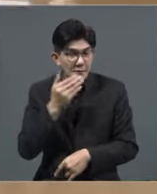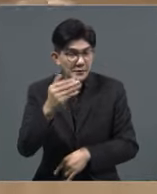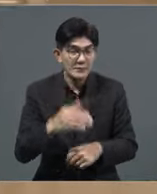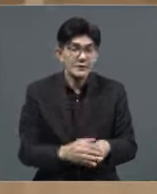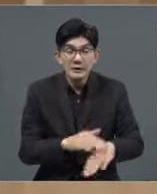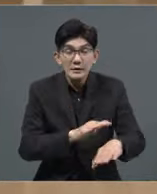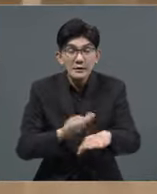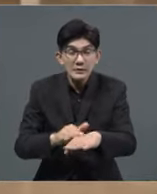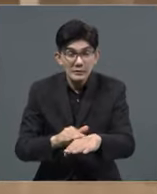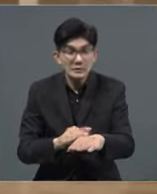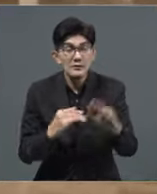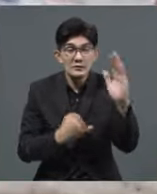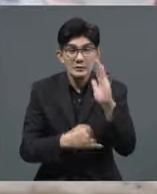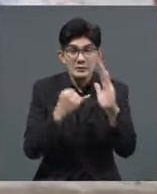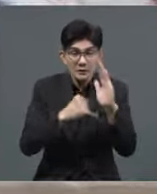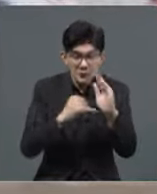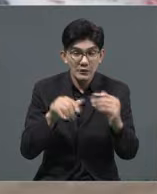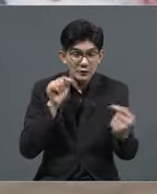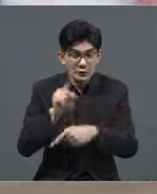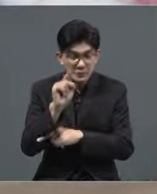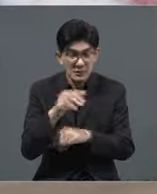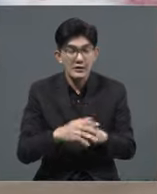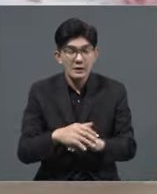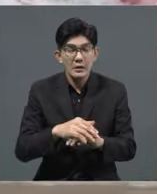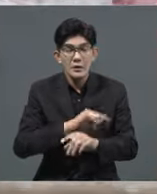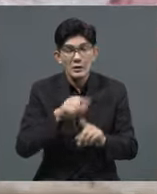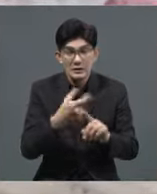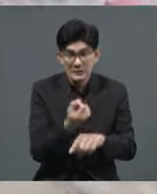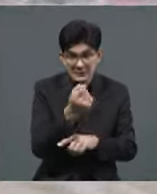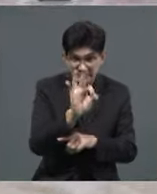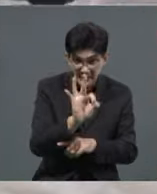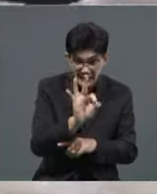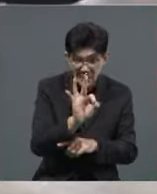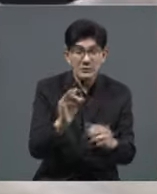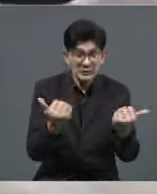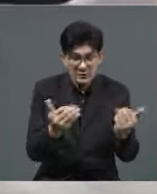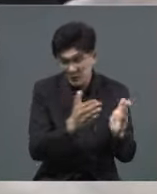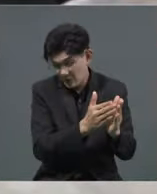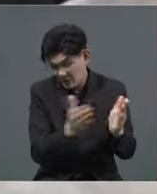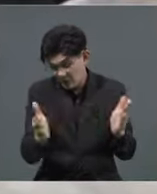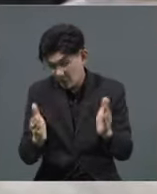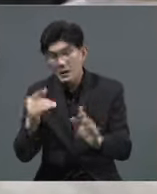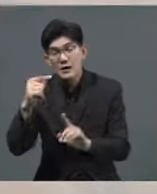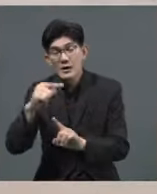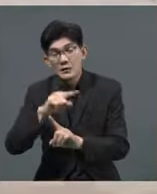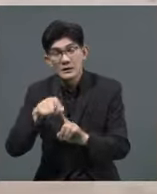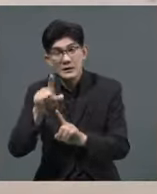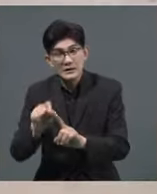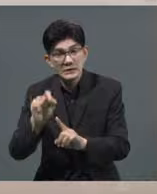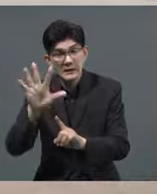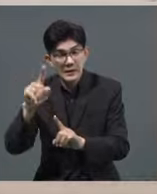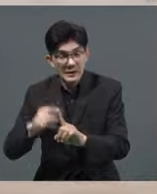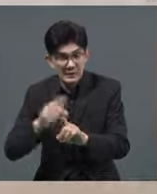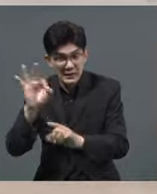การแจ้งเตือนจากทางจังหวัดตั้งแต่ในช่วง19ที่บอกว่าจะมีพายุเข้านะฮะ19เนี่ยแล้วก็ยาวไปจนถึง25กันยาโดยข